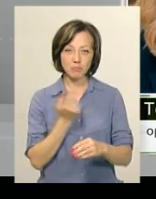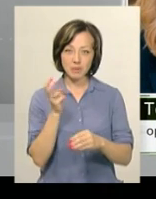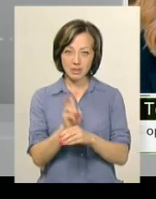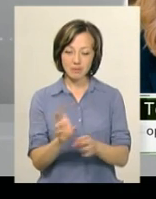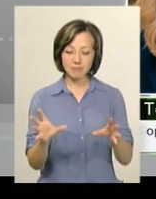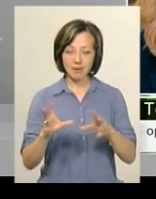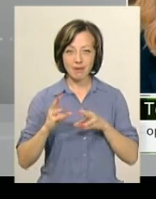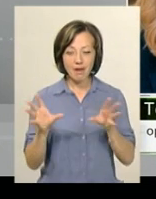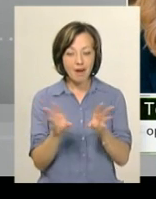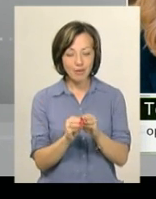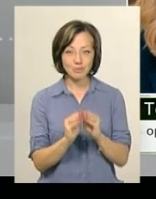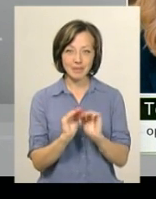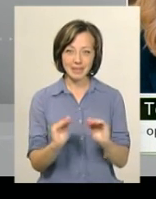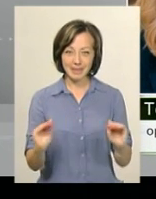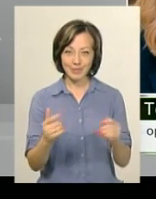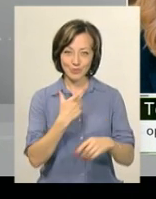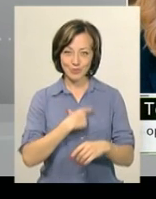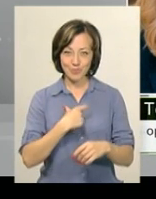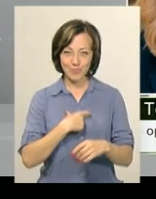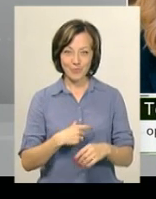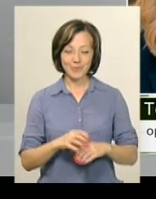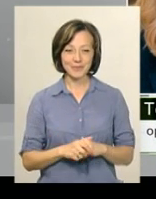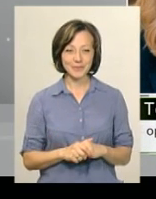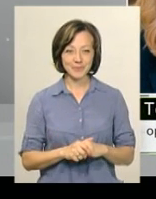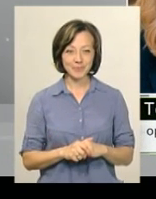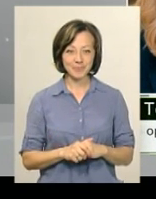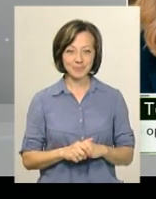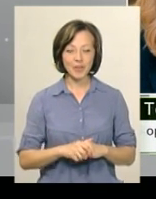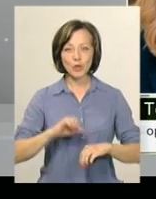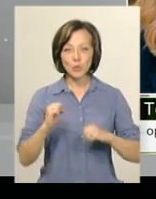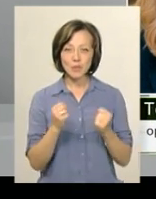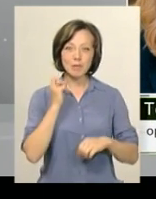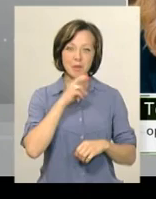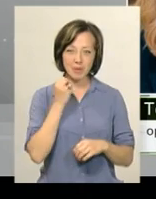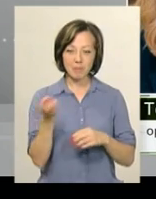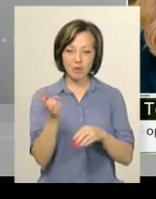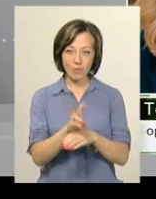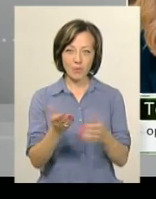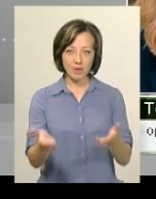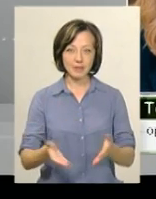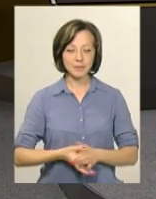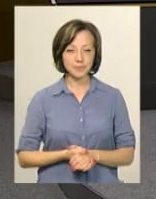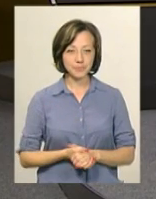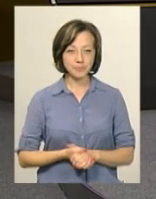то хай бере сусідських дітей з собою, якщо власних немає, племінників, друзів, і приходять.